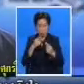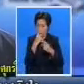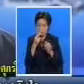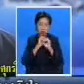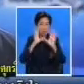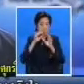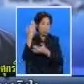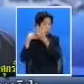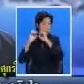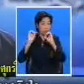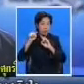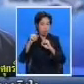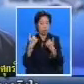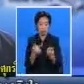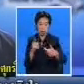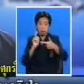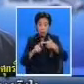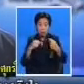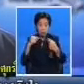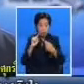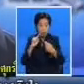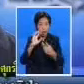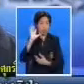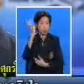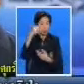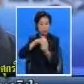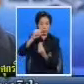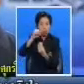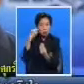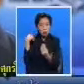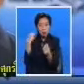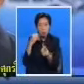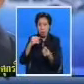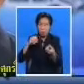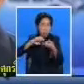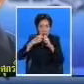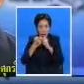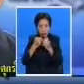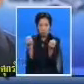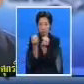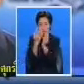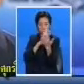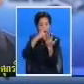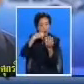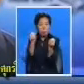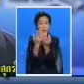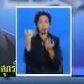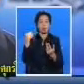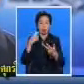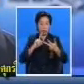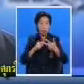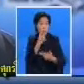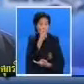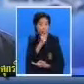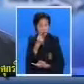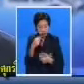โลกมีปัญหาเราถูกสะเก็ดระเบิดไปด้วยขณะเดียวกันเรื่องไข้หวัดปัญหาทางสังคมเรื่อง